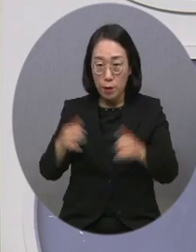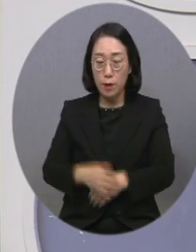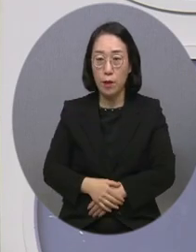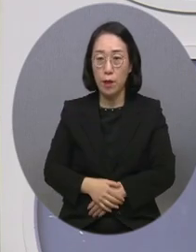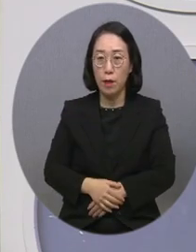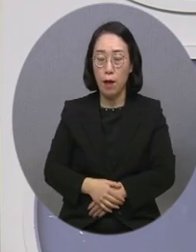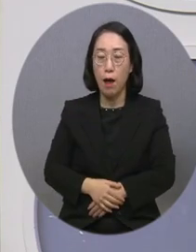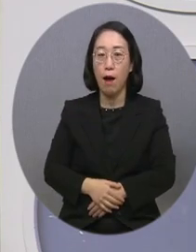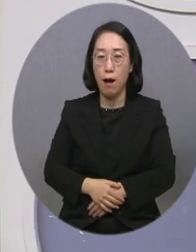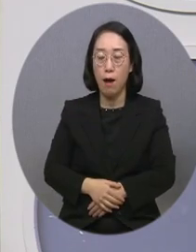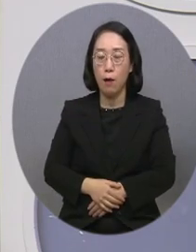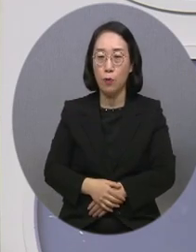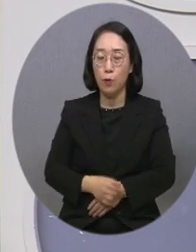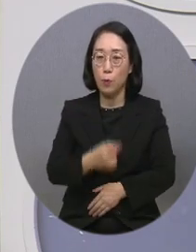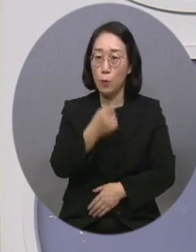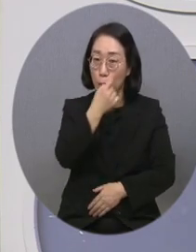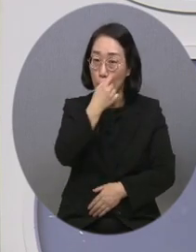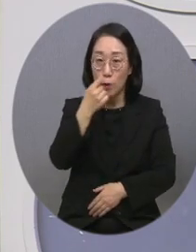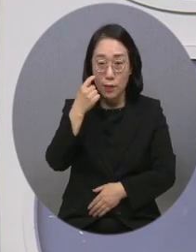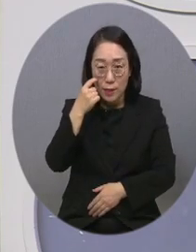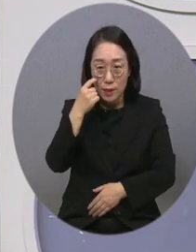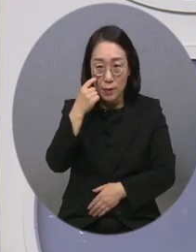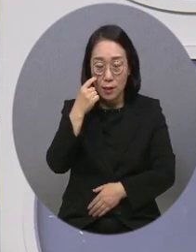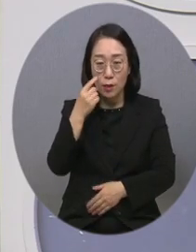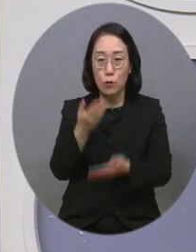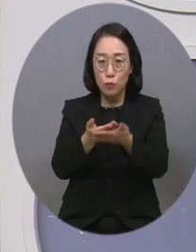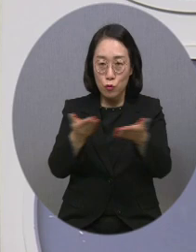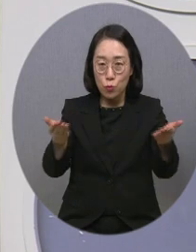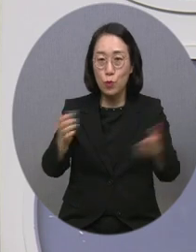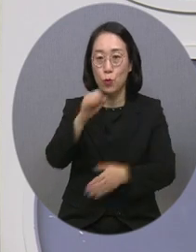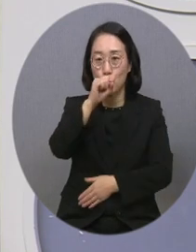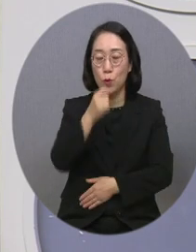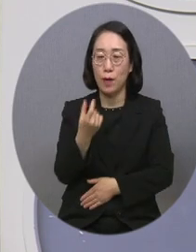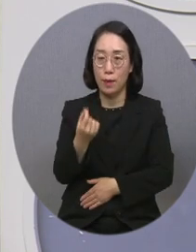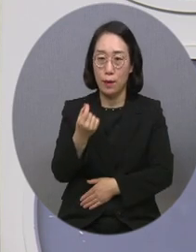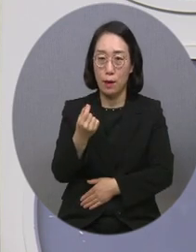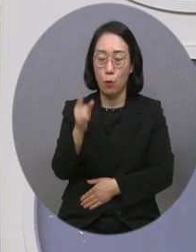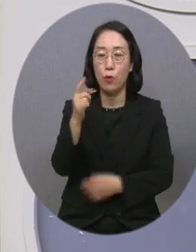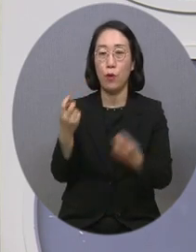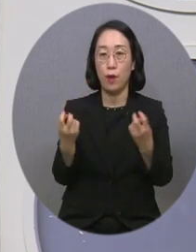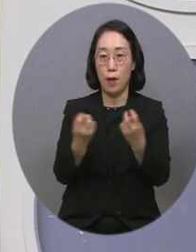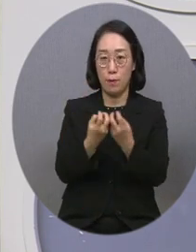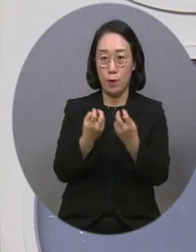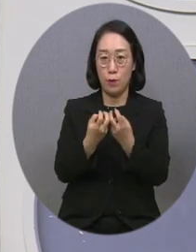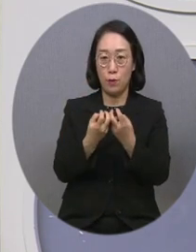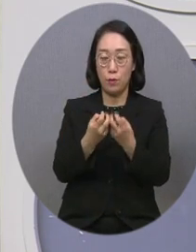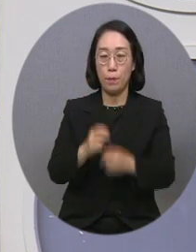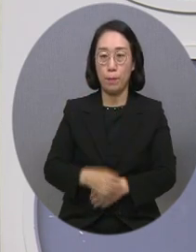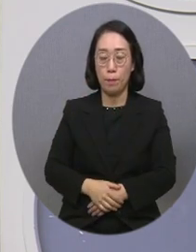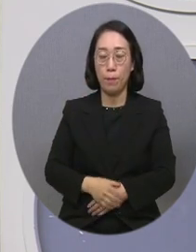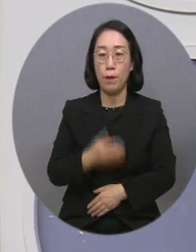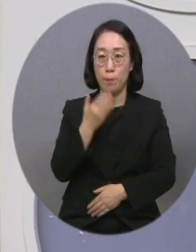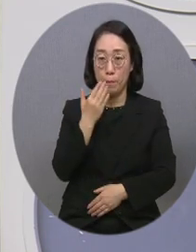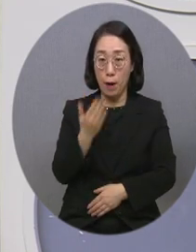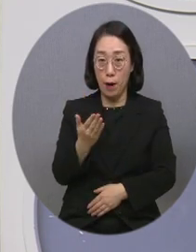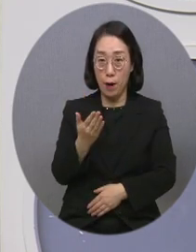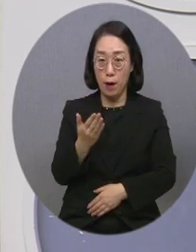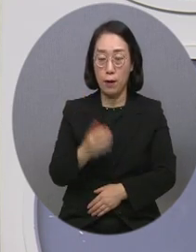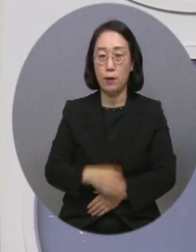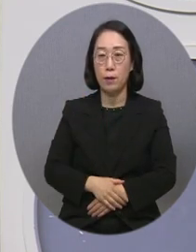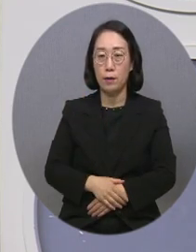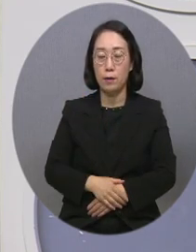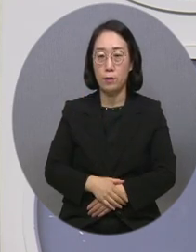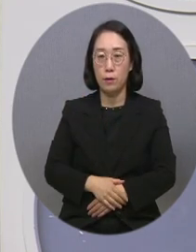표시를 성금 내신 분들은 냈다는 표시를 좀 했으면 쓰겠는데 어떻게 하면은 그거를 이제 좀 할 수 있겠느냐 해서 이제